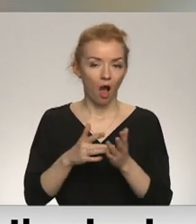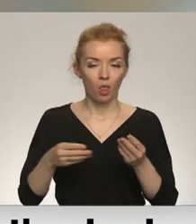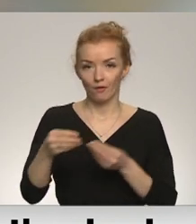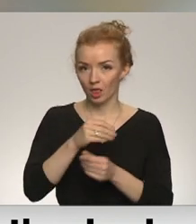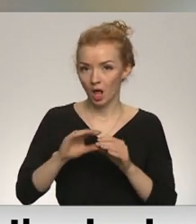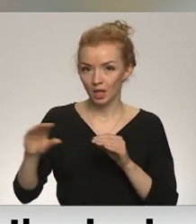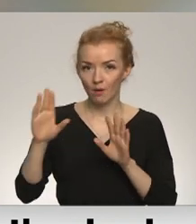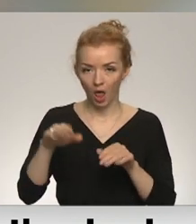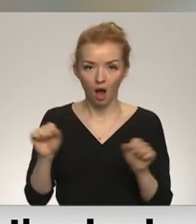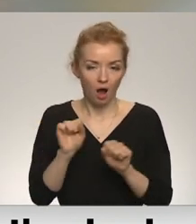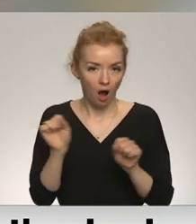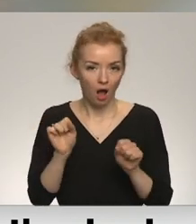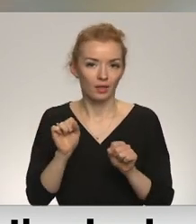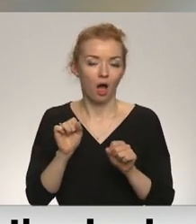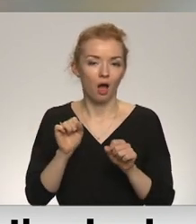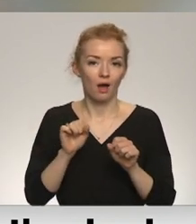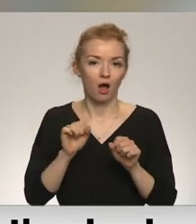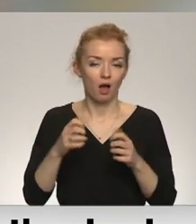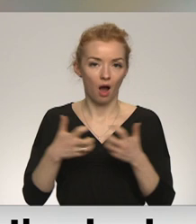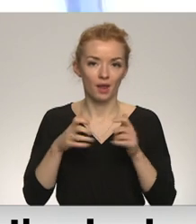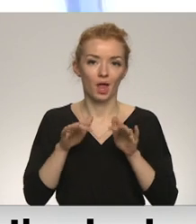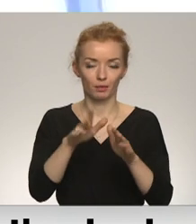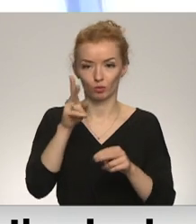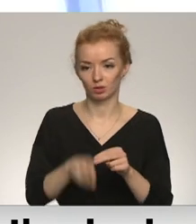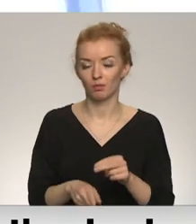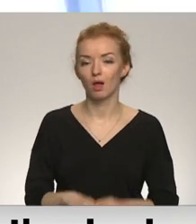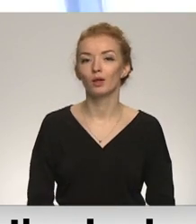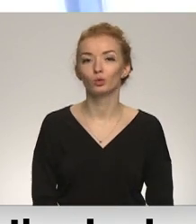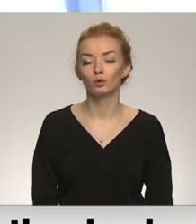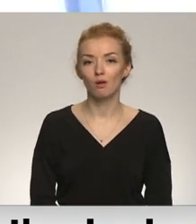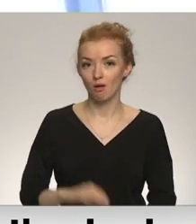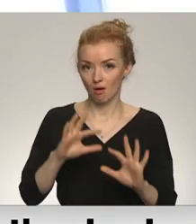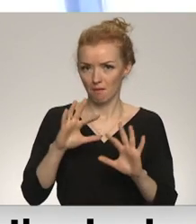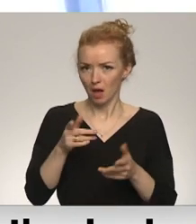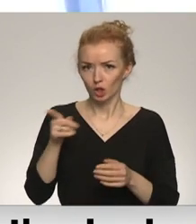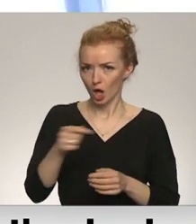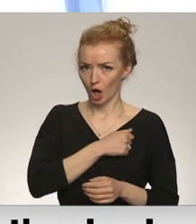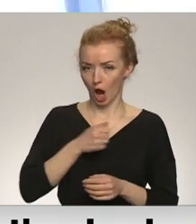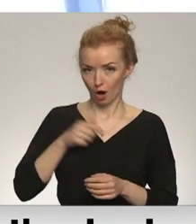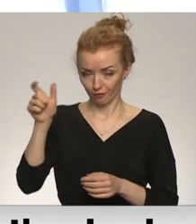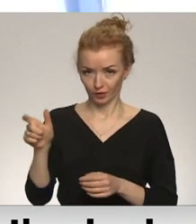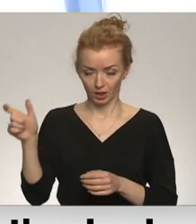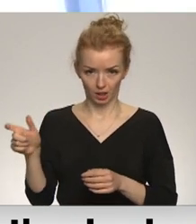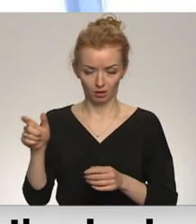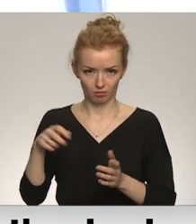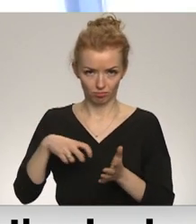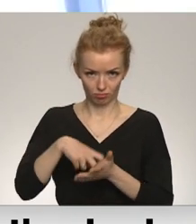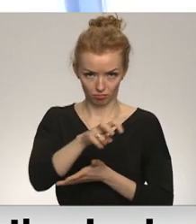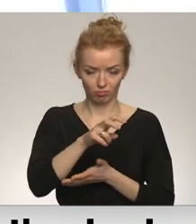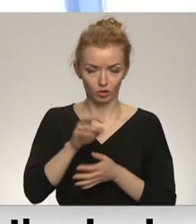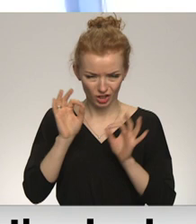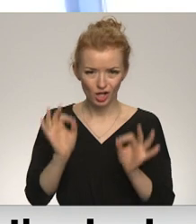finansējumu, lai pēc iespējas ātrāk kara darbību izbeigtu. Vai tie ir karavīri, kas vēršas pie jums no